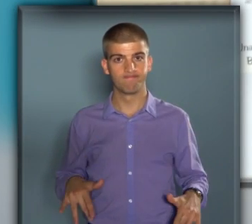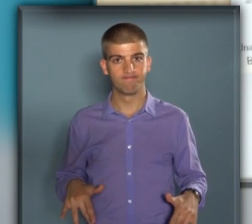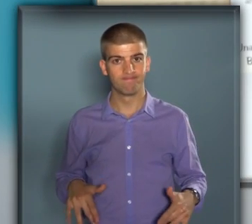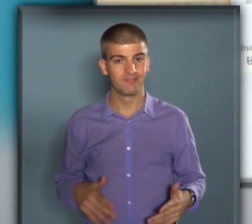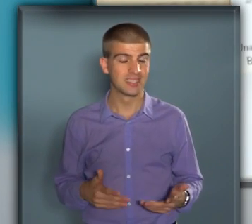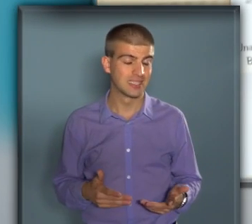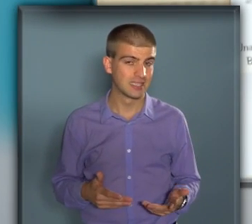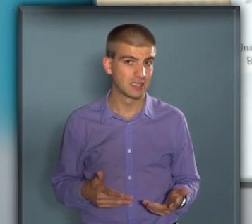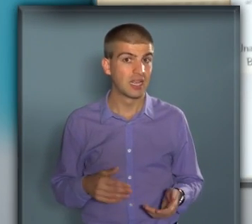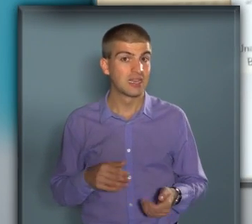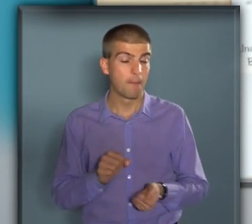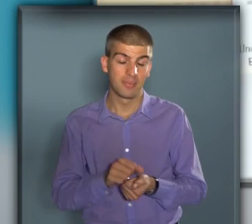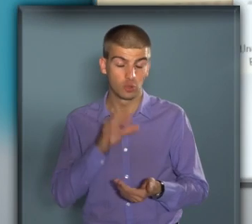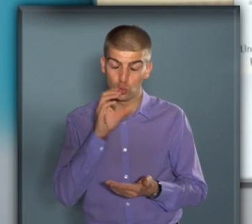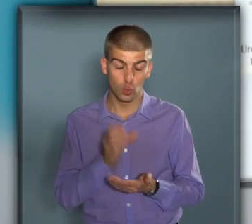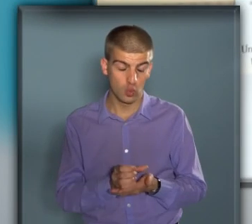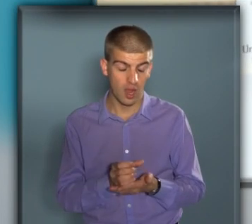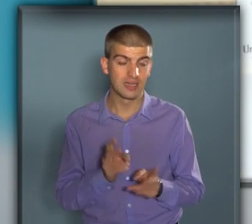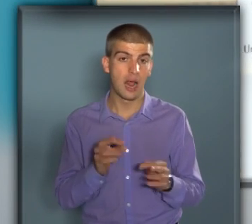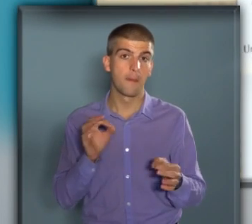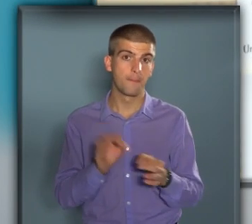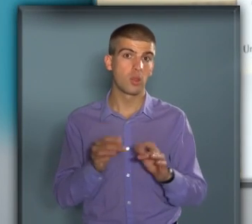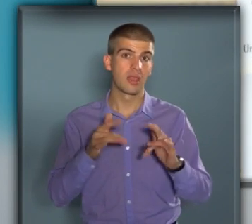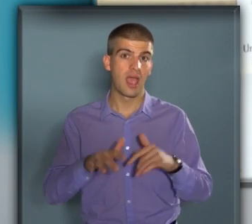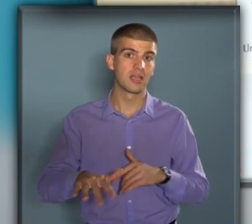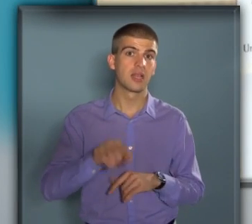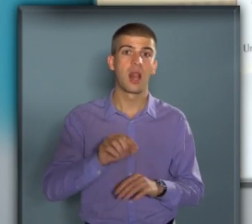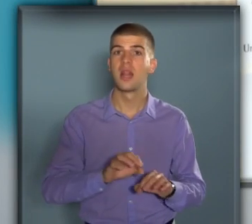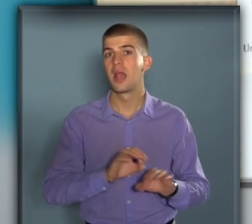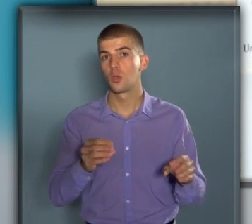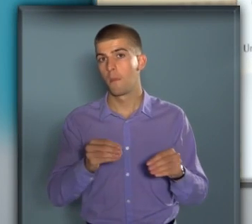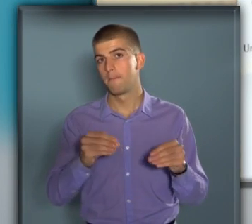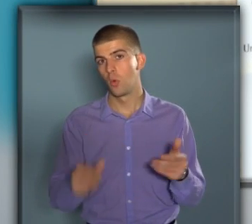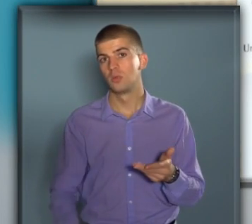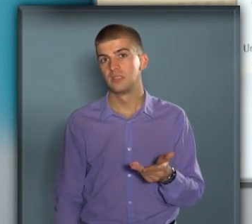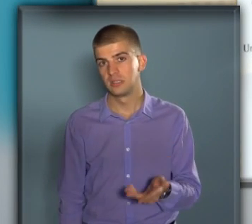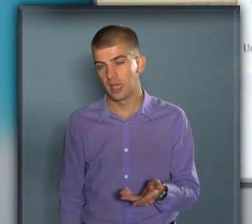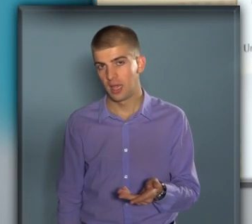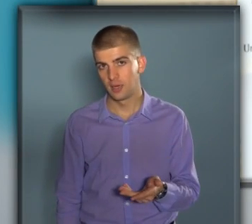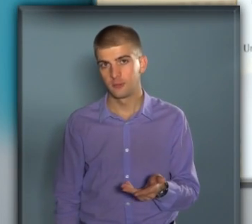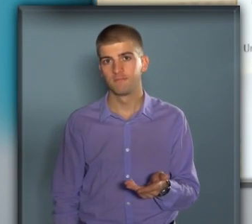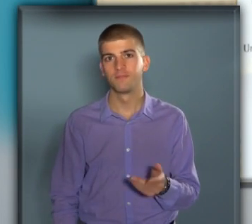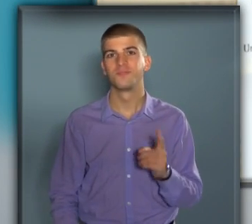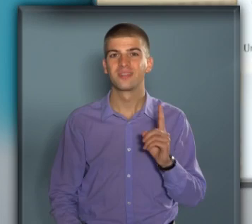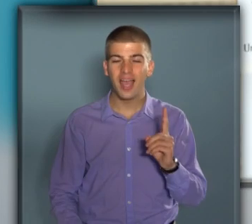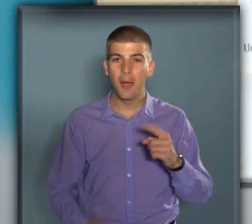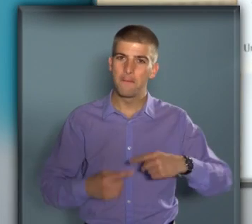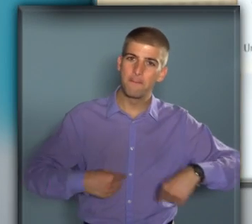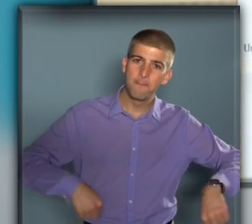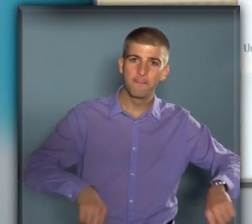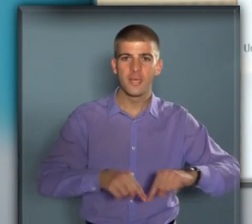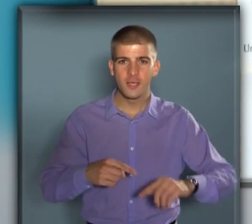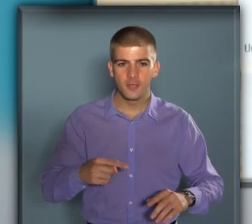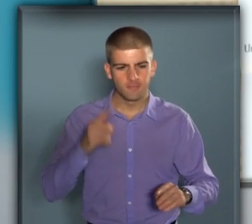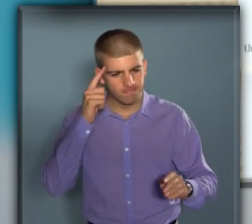Ez sem feltétlenül kudarc, mert lehet, hogy abban az élethelyzetben ez a legjobb, amit tehetünk. Mi viszont arra